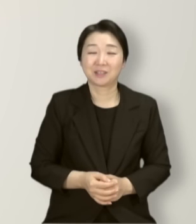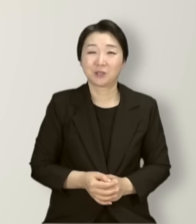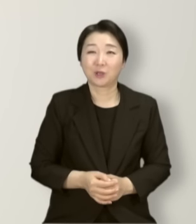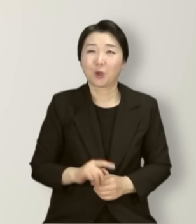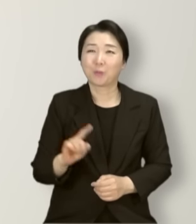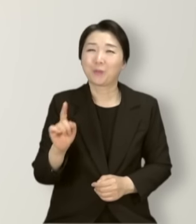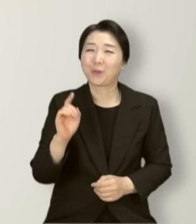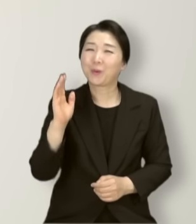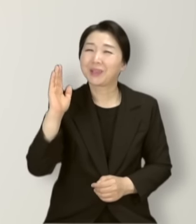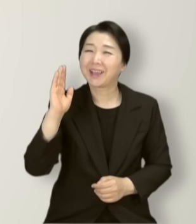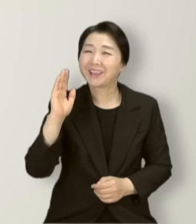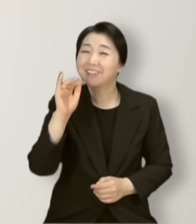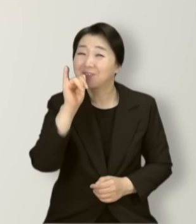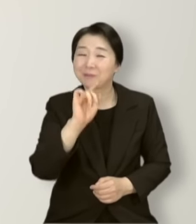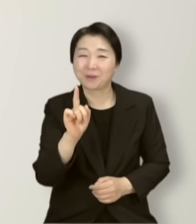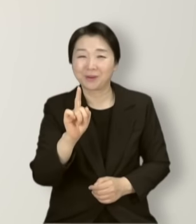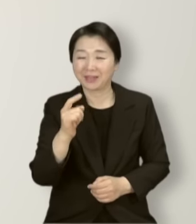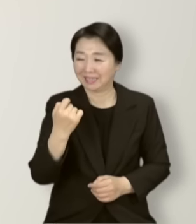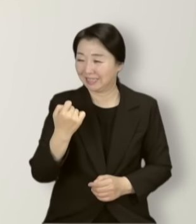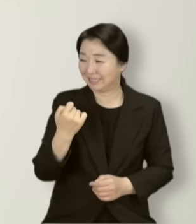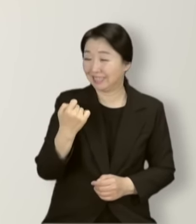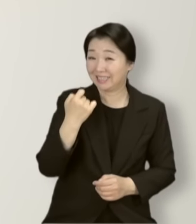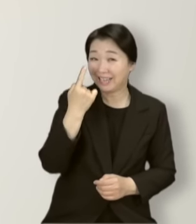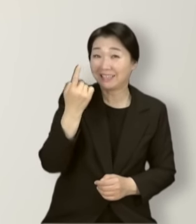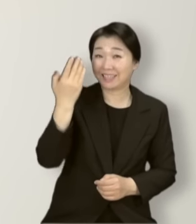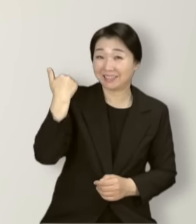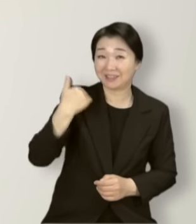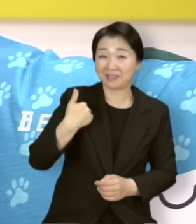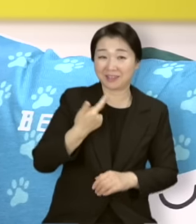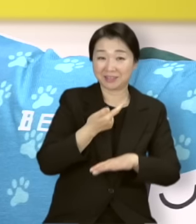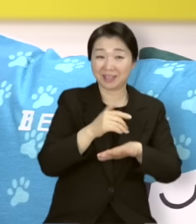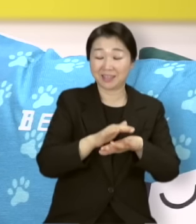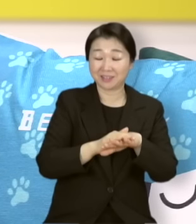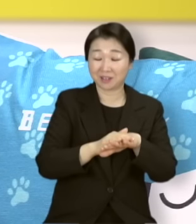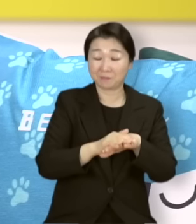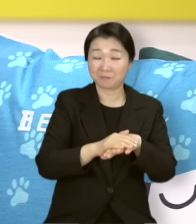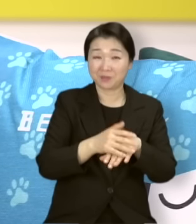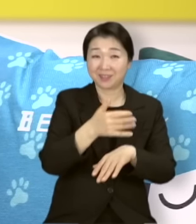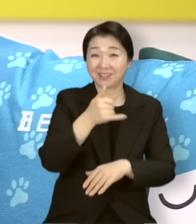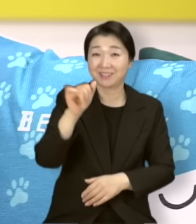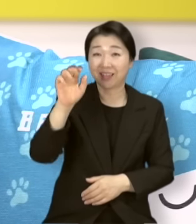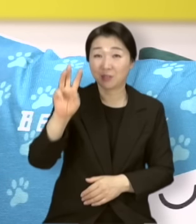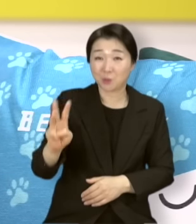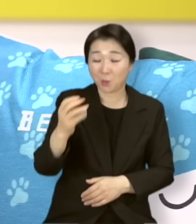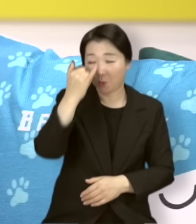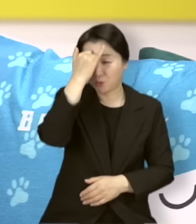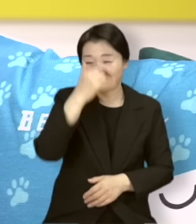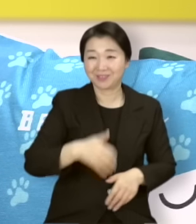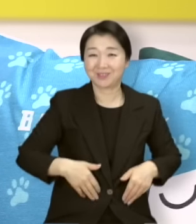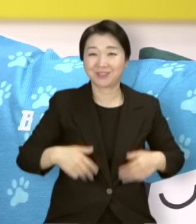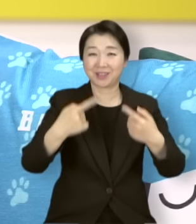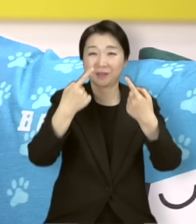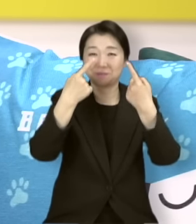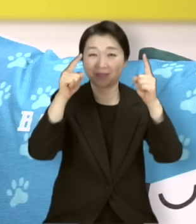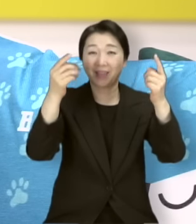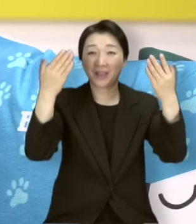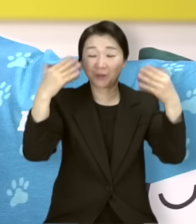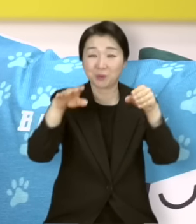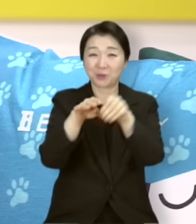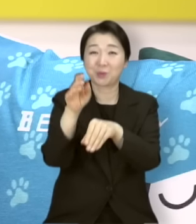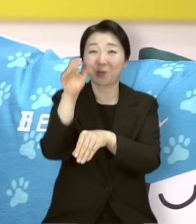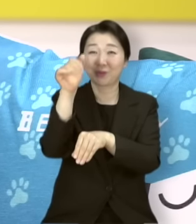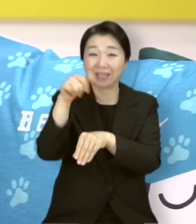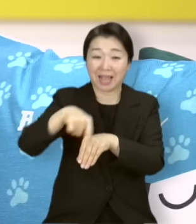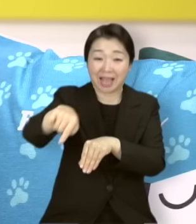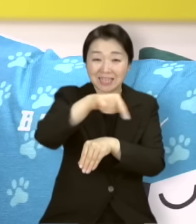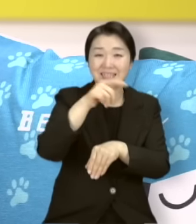예. 들었습니다. 한 달 전에 그 네. 제가 이제 대전, 세종, 충남 대학 총장협의회